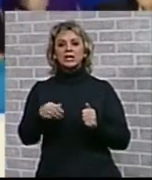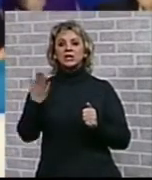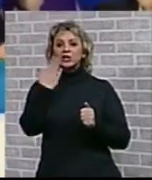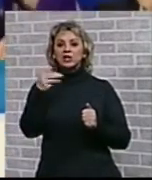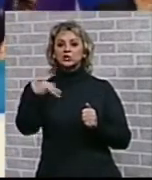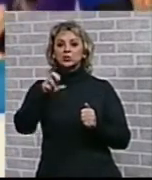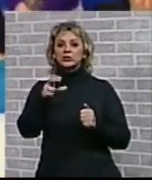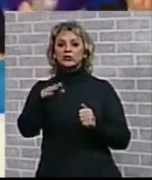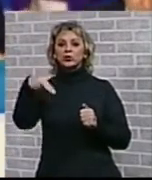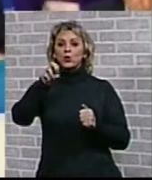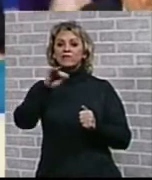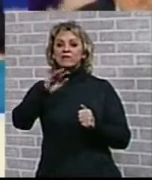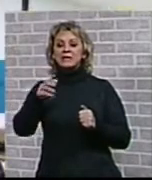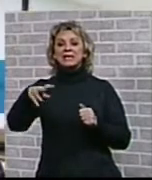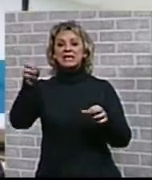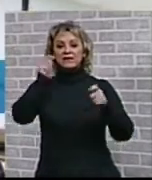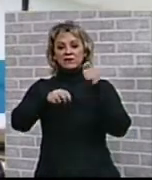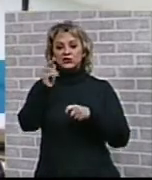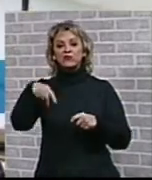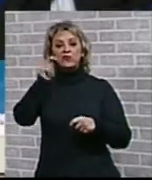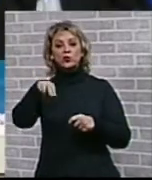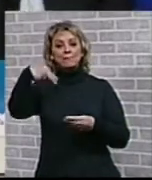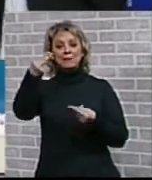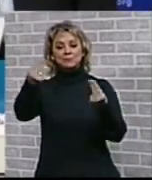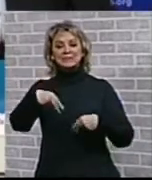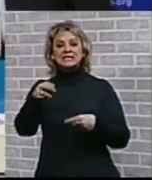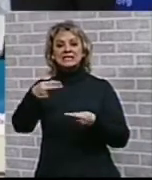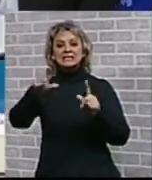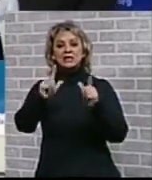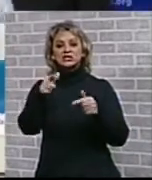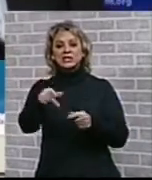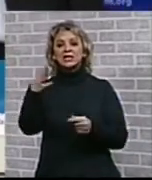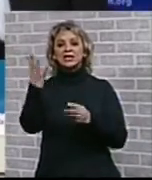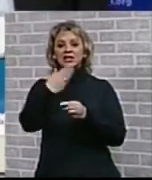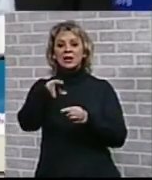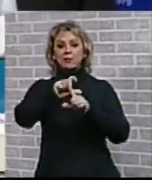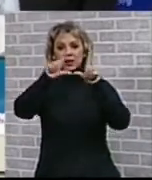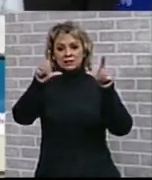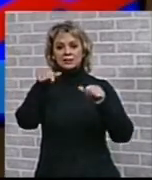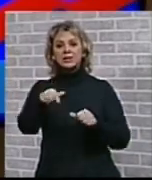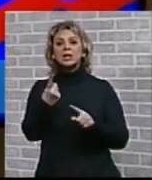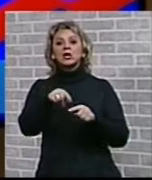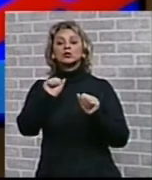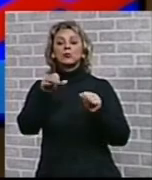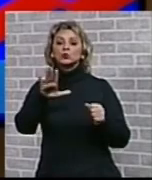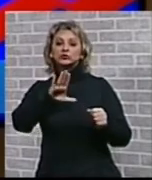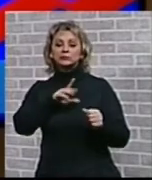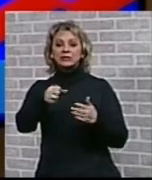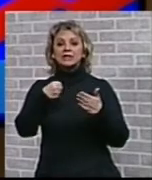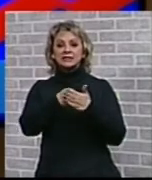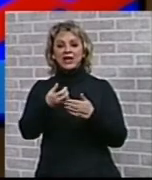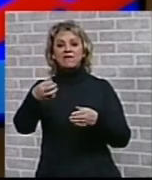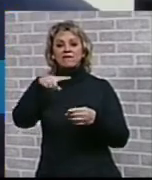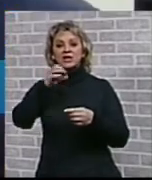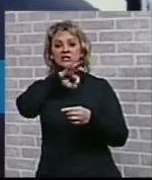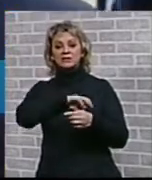Киностудия «Донфильм» на инвестфоруме в Сочи подписано соглашение о создании кинокластера. Это может быть достаточно эффективно